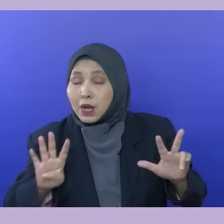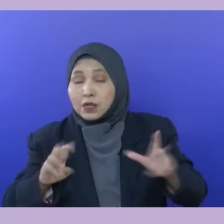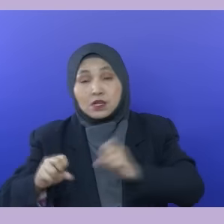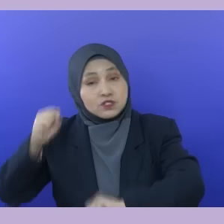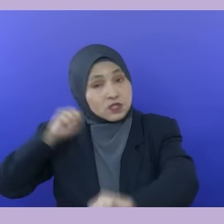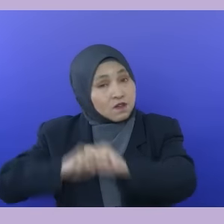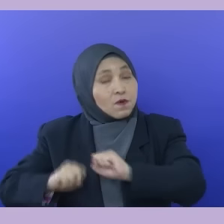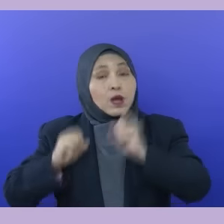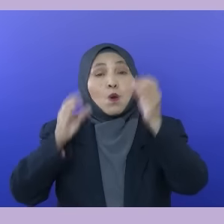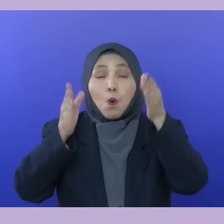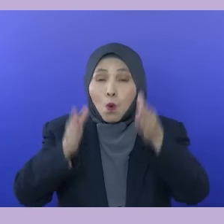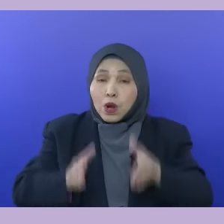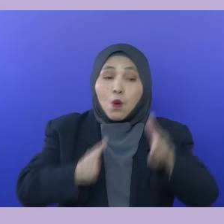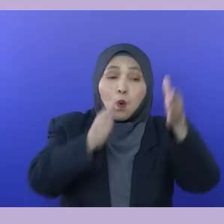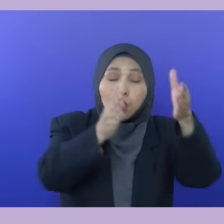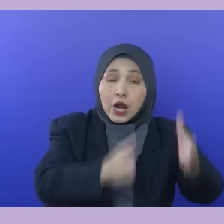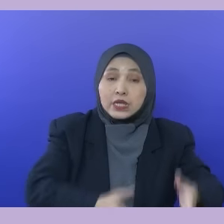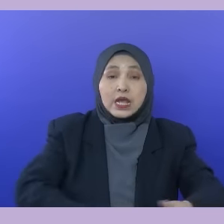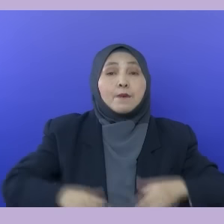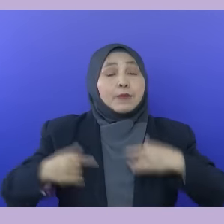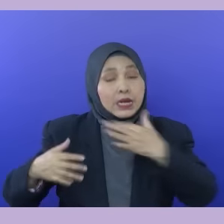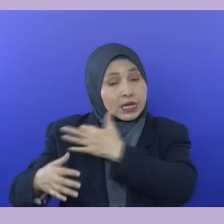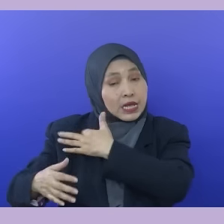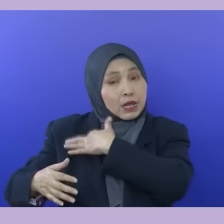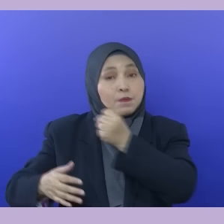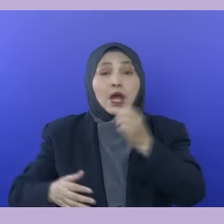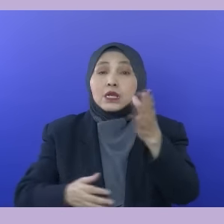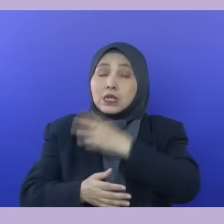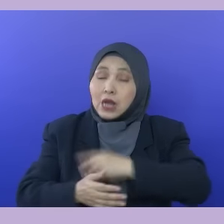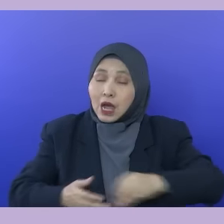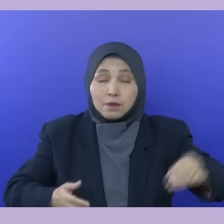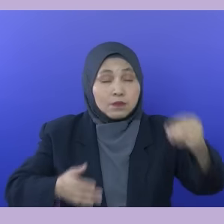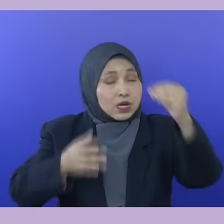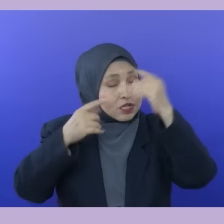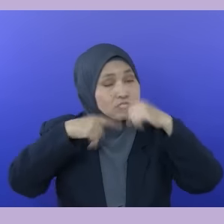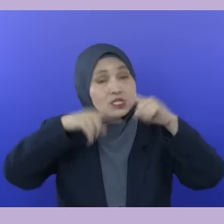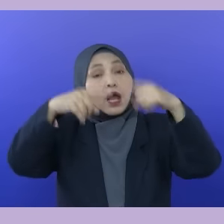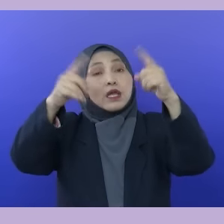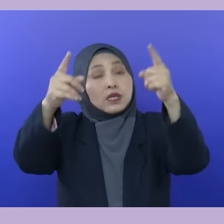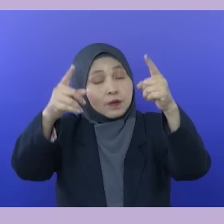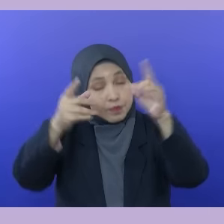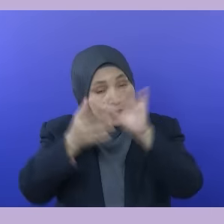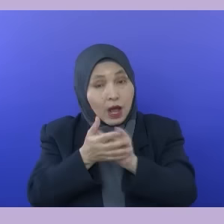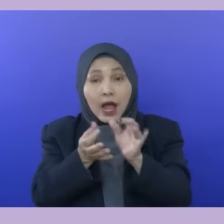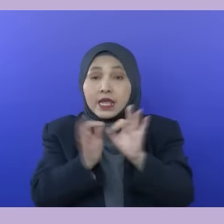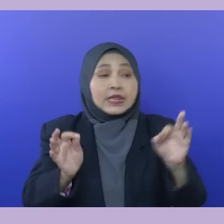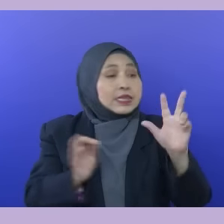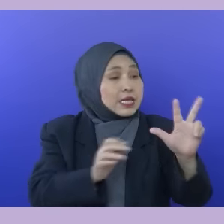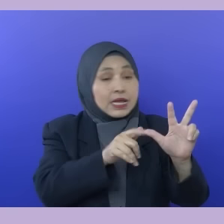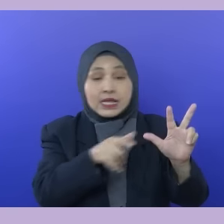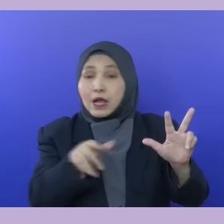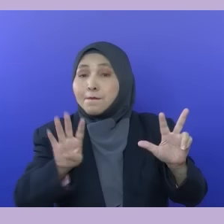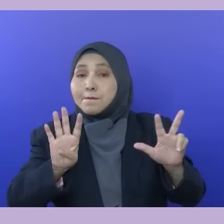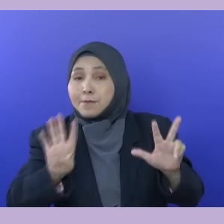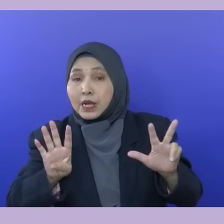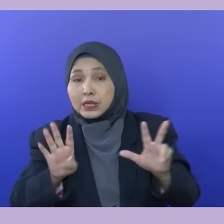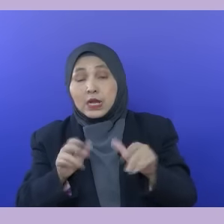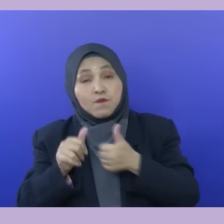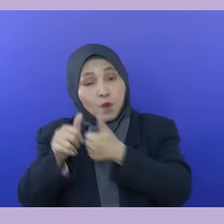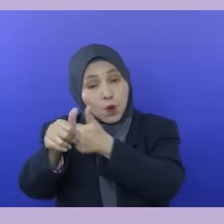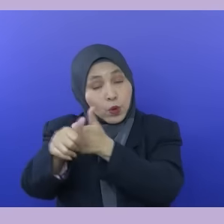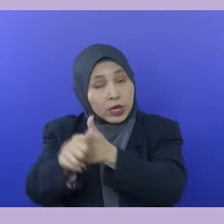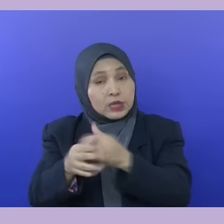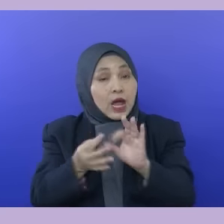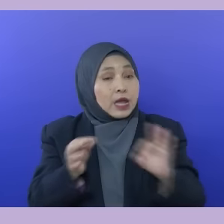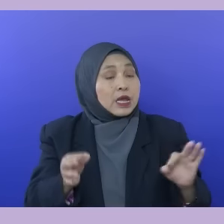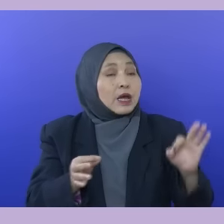yang beriman yang bercer ataupun orang yang bertakwa yang berjaya ya ayat 3 hingga 4 diikuti pada ayat yang kelima